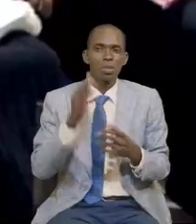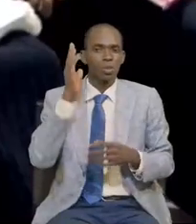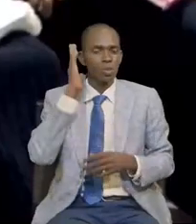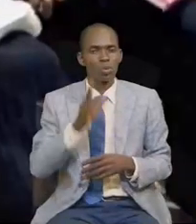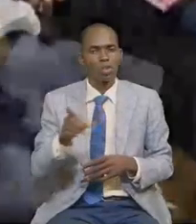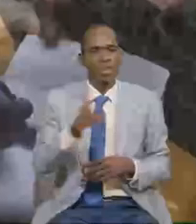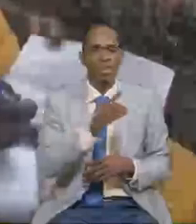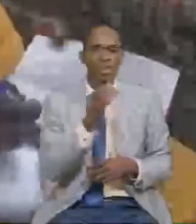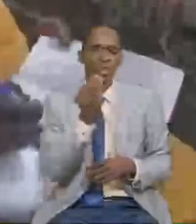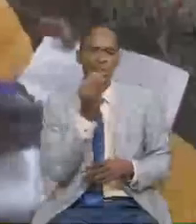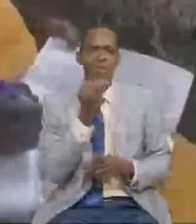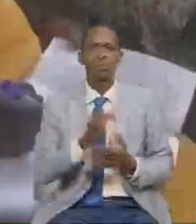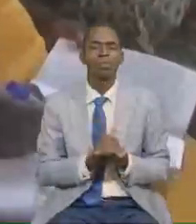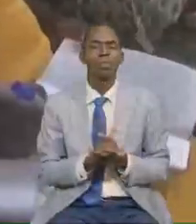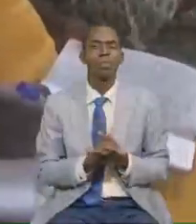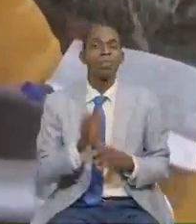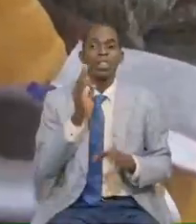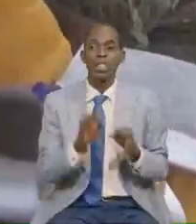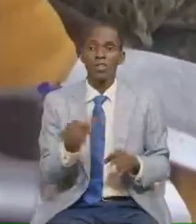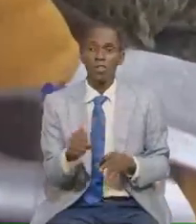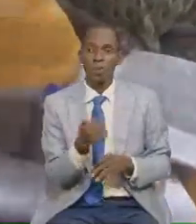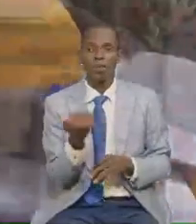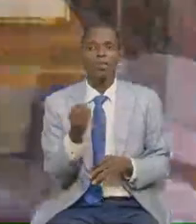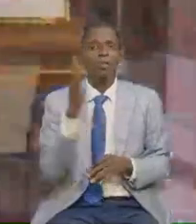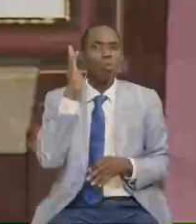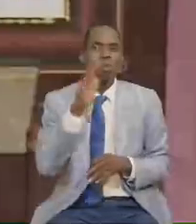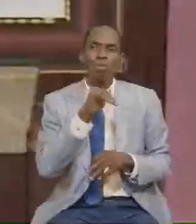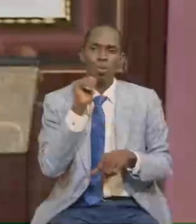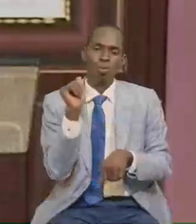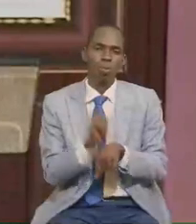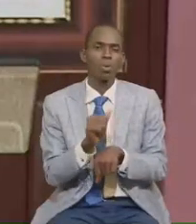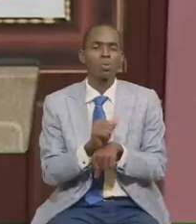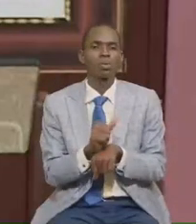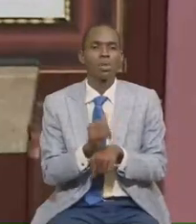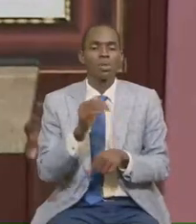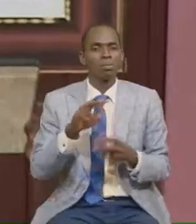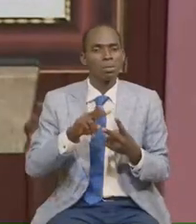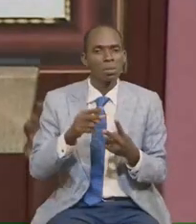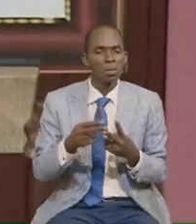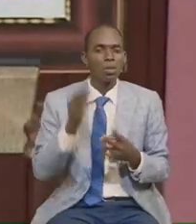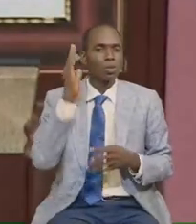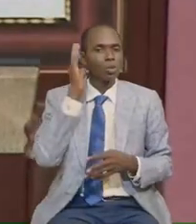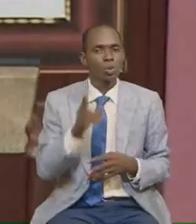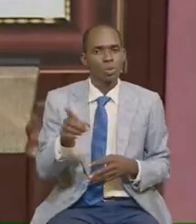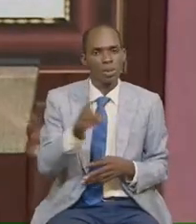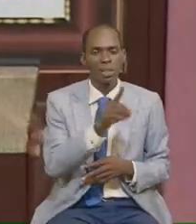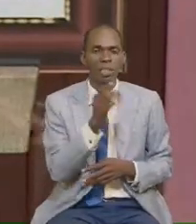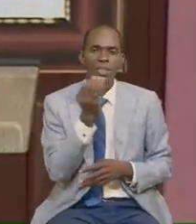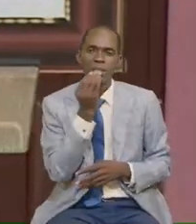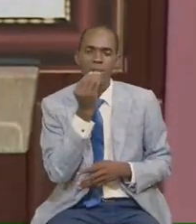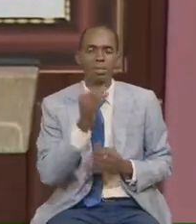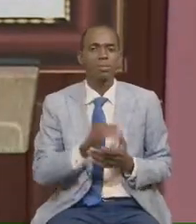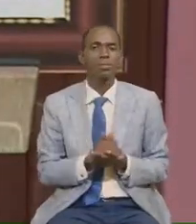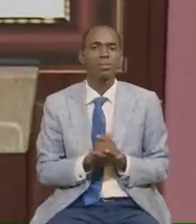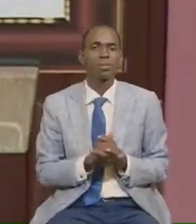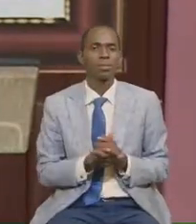plus. Si quelqu'un ne veut pas travailler, qu'il ne mange pas non plus. Il y a des gens